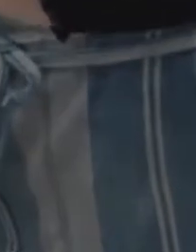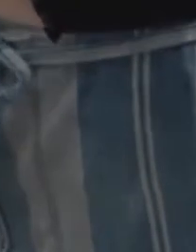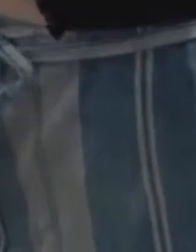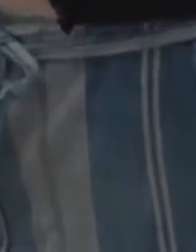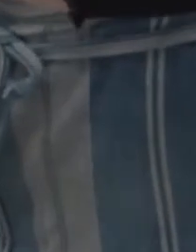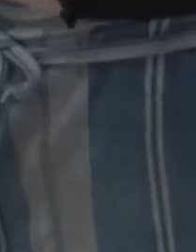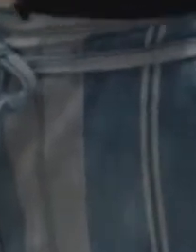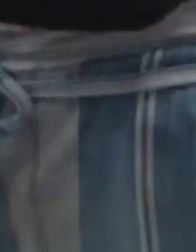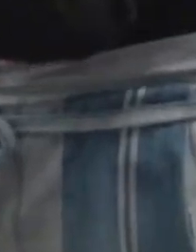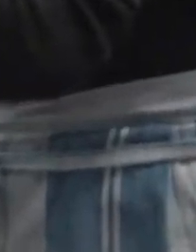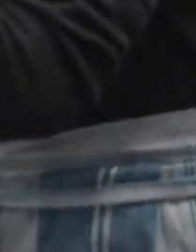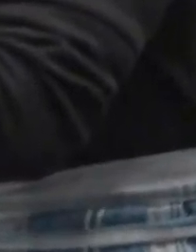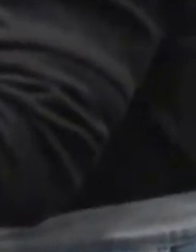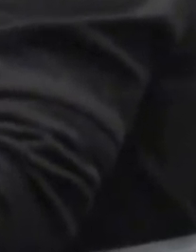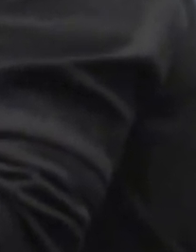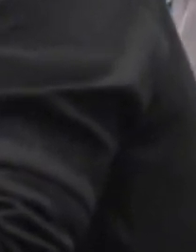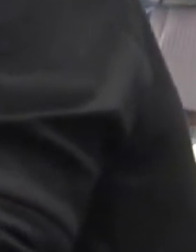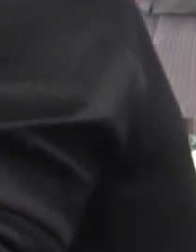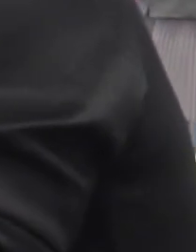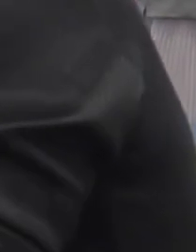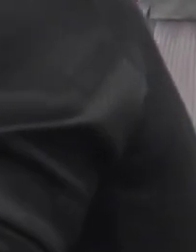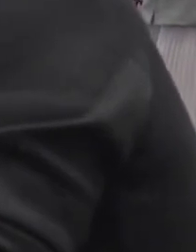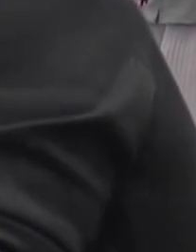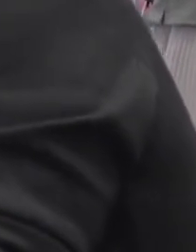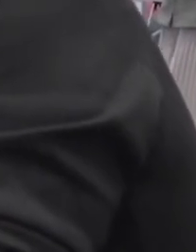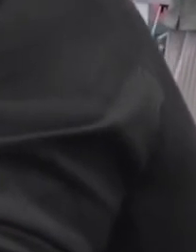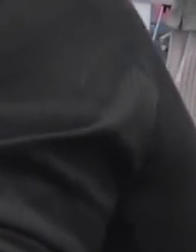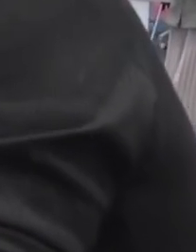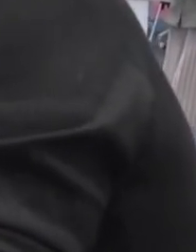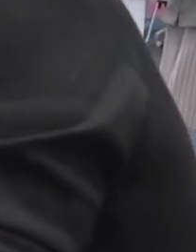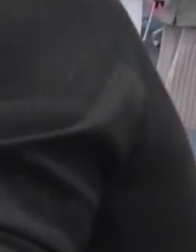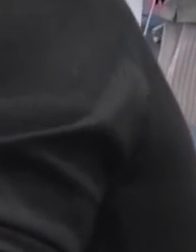では約の威嚇してるんですかうん